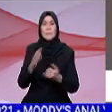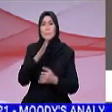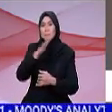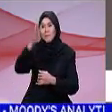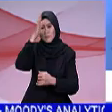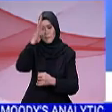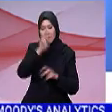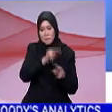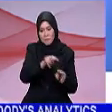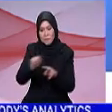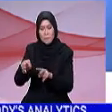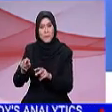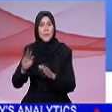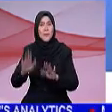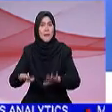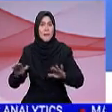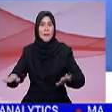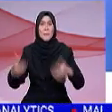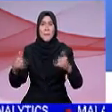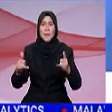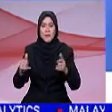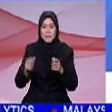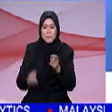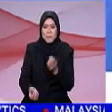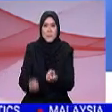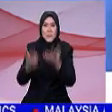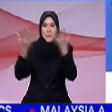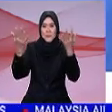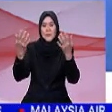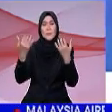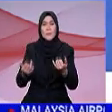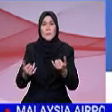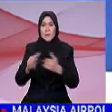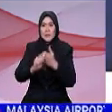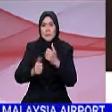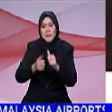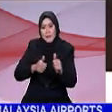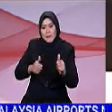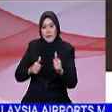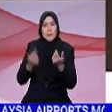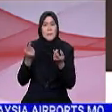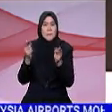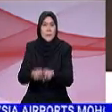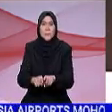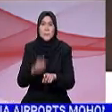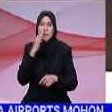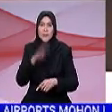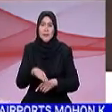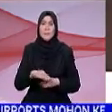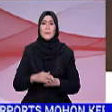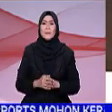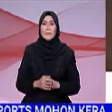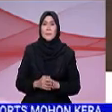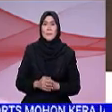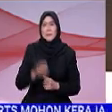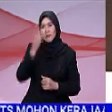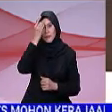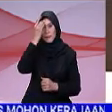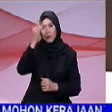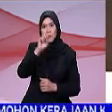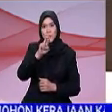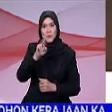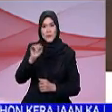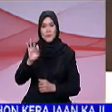memantau anak-anak yang bermain bunga api bagi mengelakkan sebarang tragedi kebakaran daripada berlaku. Sementara itu, Datuk Sri